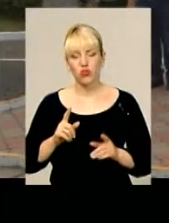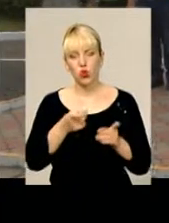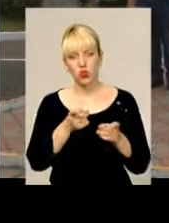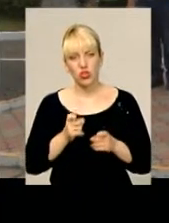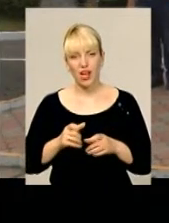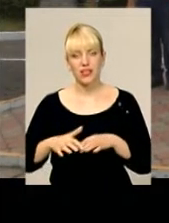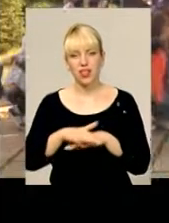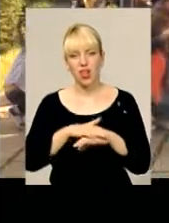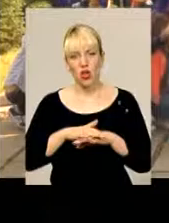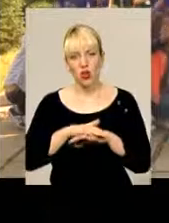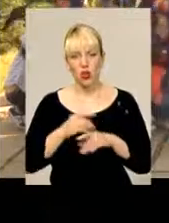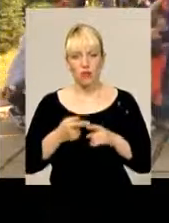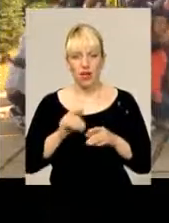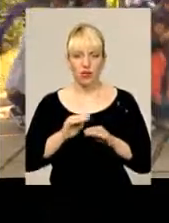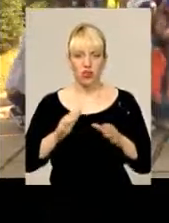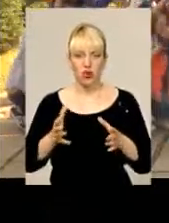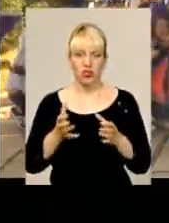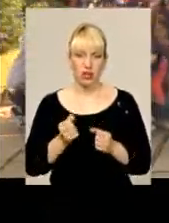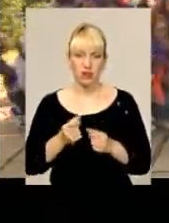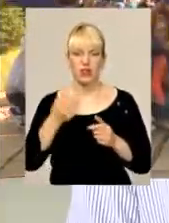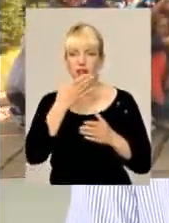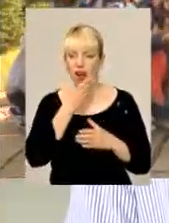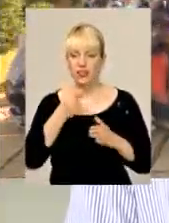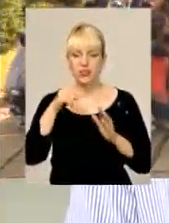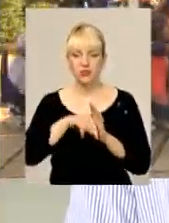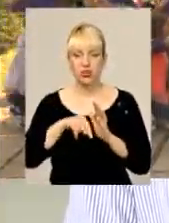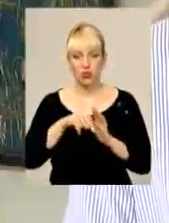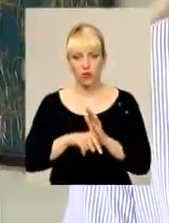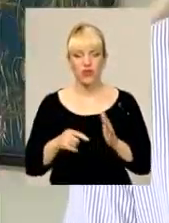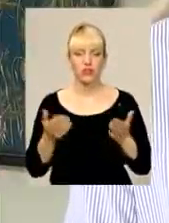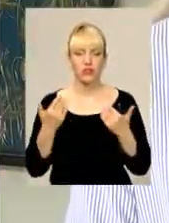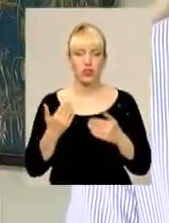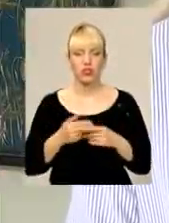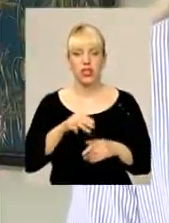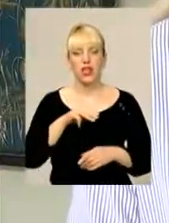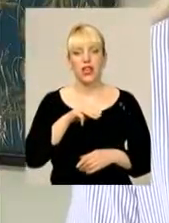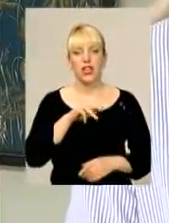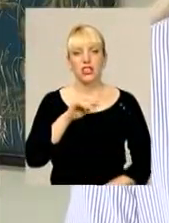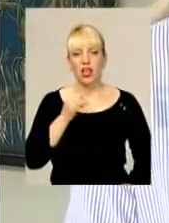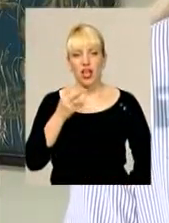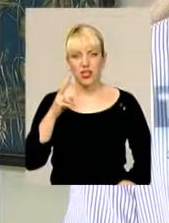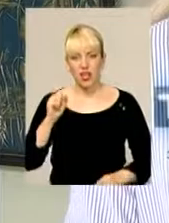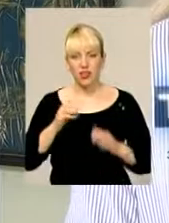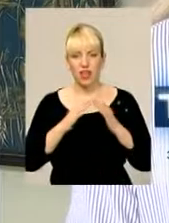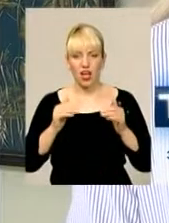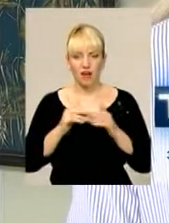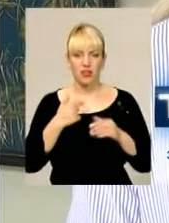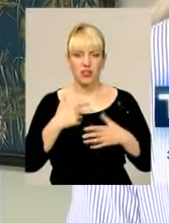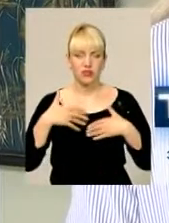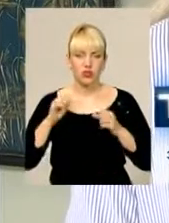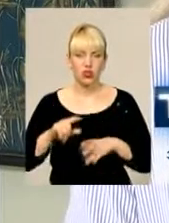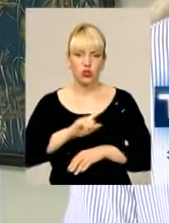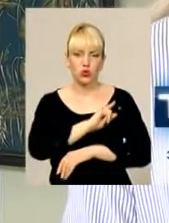тоді малеча отримує гарний та змістовний відпочинок. Табори «Чайка» приклали максимум зусиль, щоб його